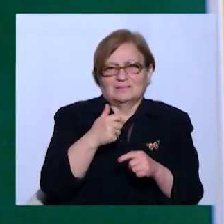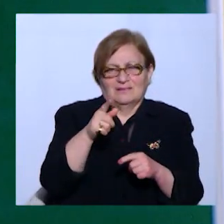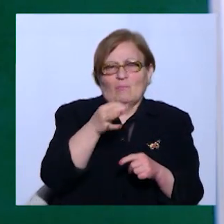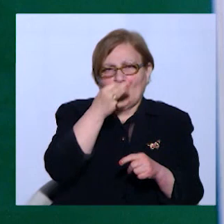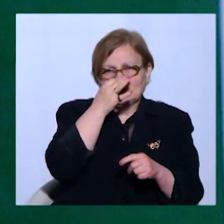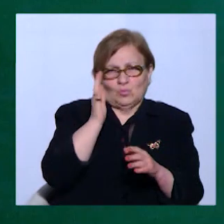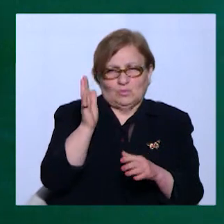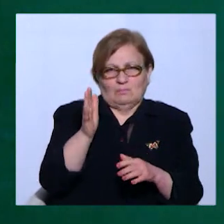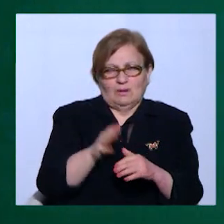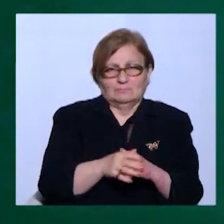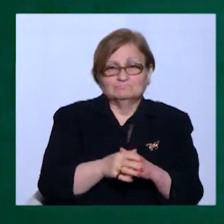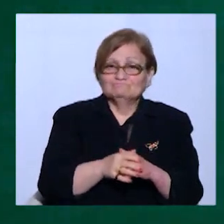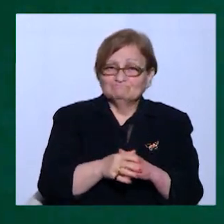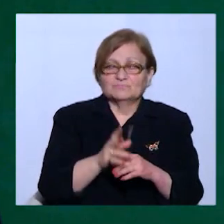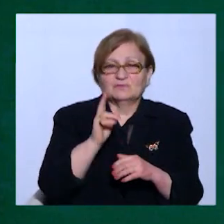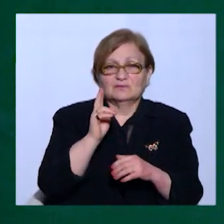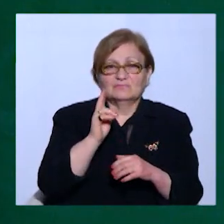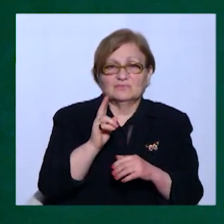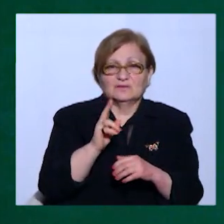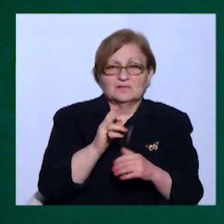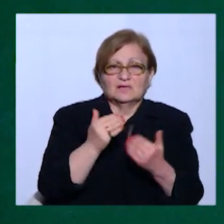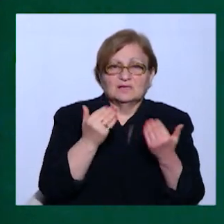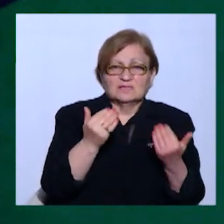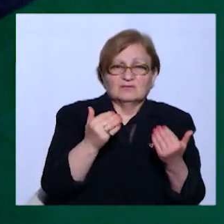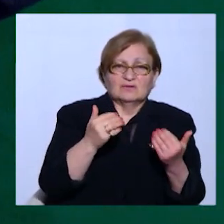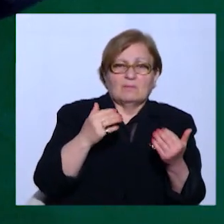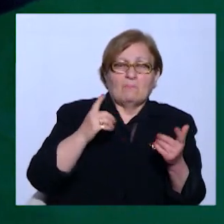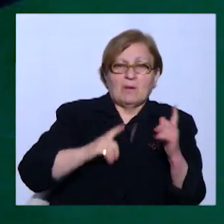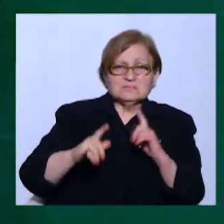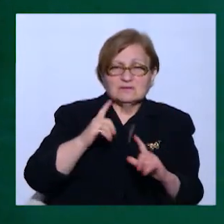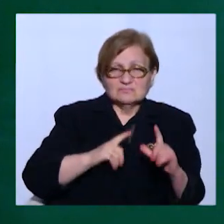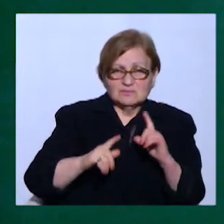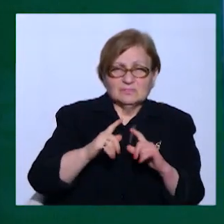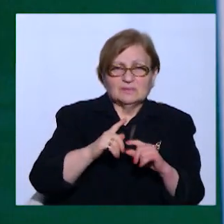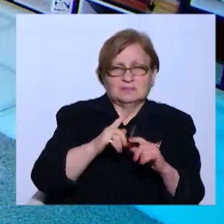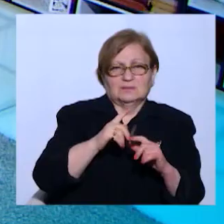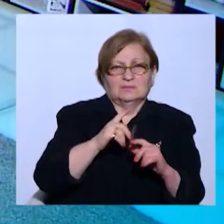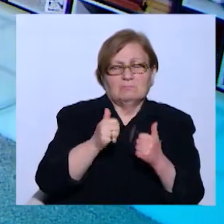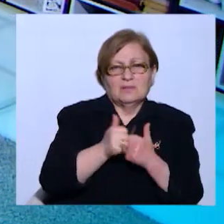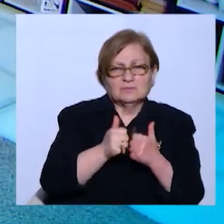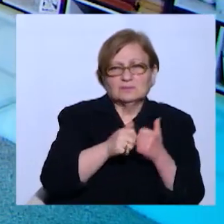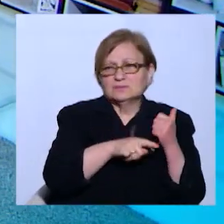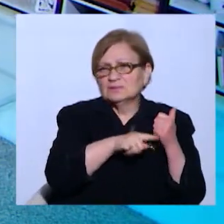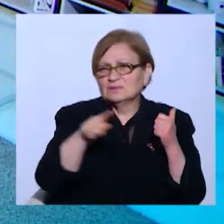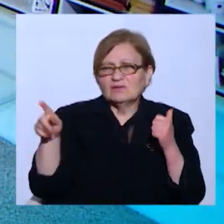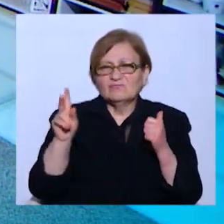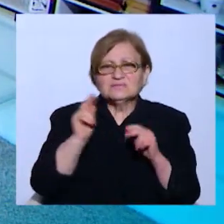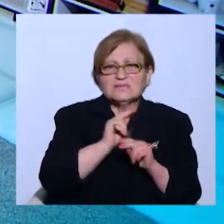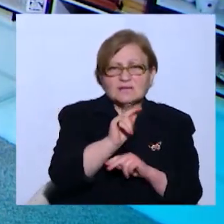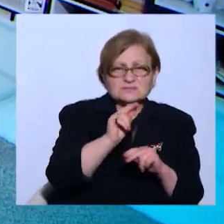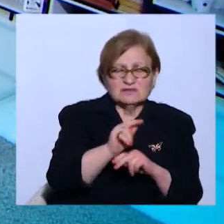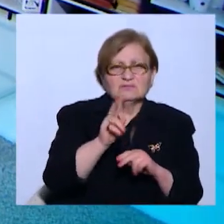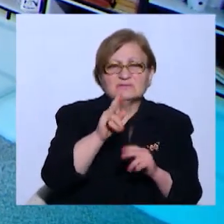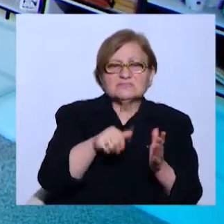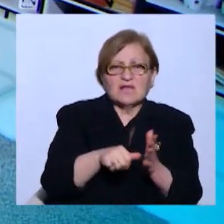ვინც არის თქვენი მასწავლებელი, დაწყებული სკოლის მასწავლებლიდან დამთავრებული მეზობლიდან, რომელმაც იცის და